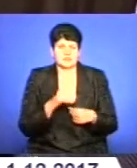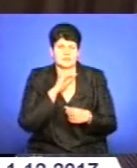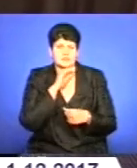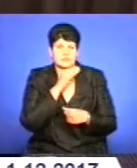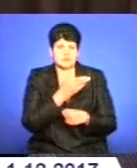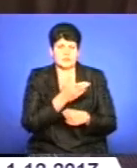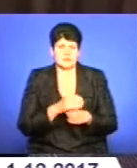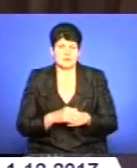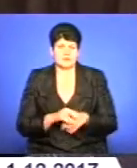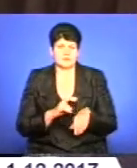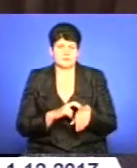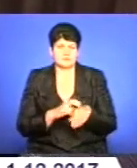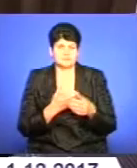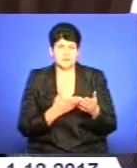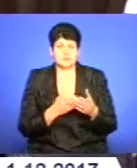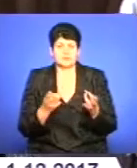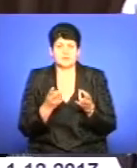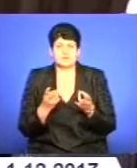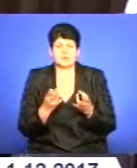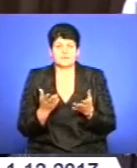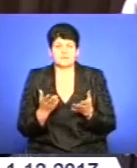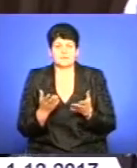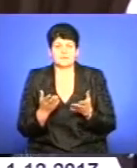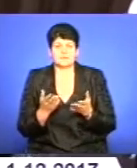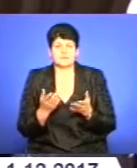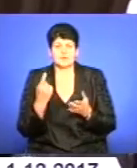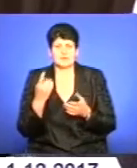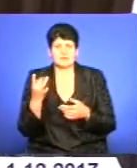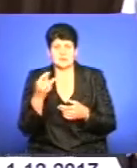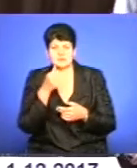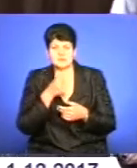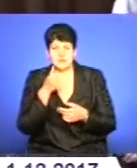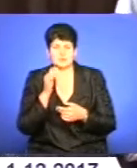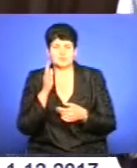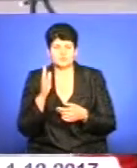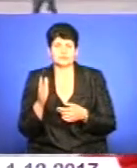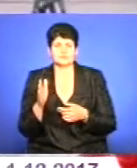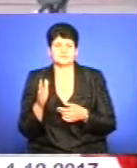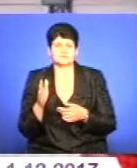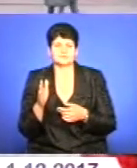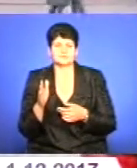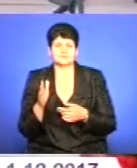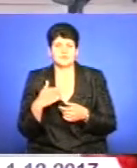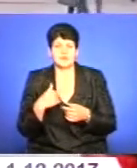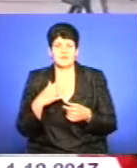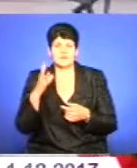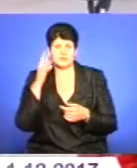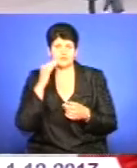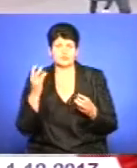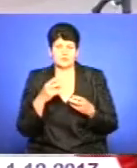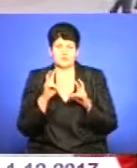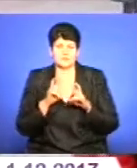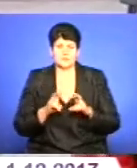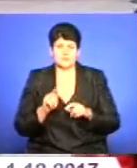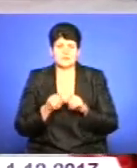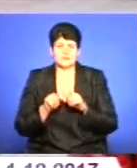так, в своїй галузі. Потрібно буквально раз на рік, я думаю, буде досить таки. Я вважаю, що потрібно обстежитись, тому що нам